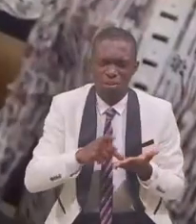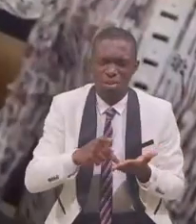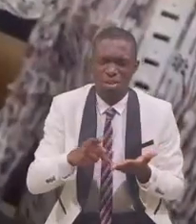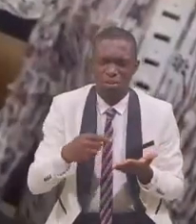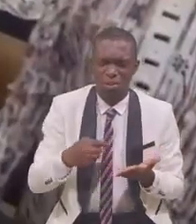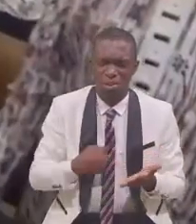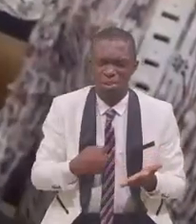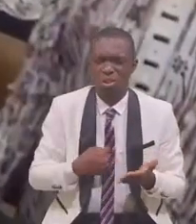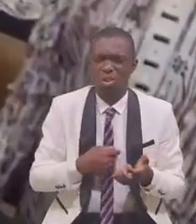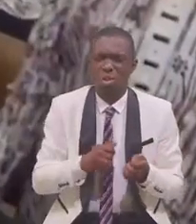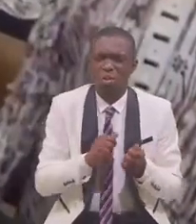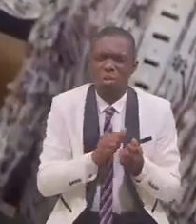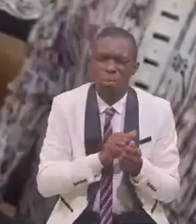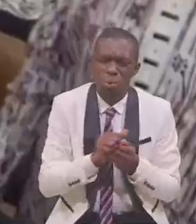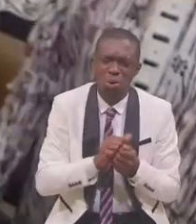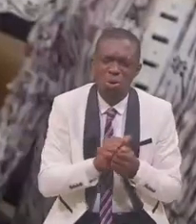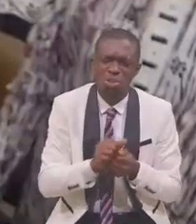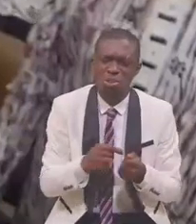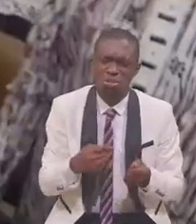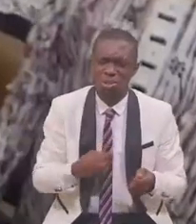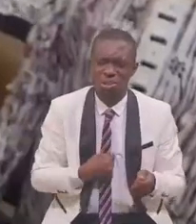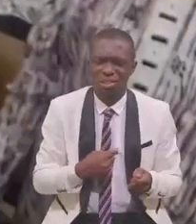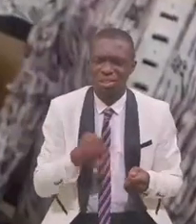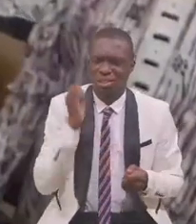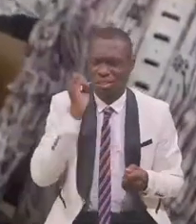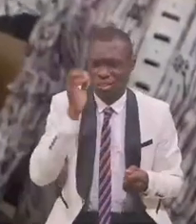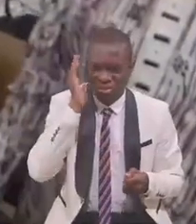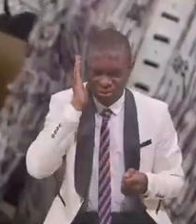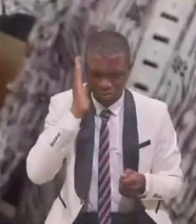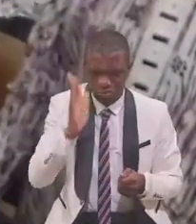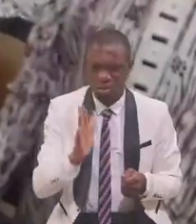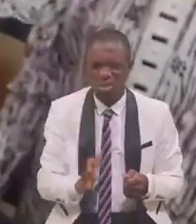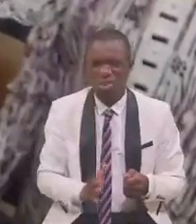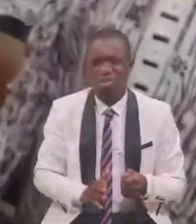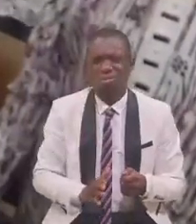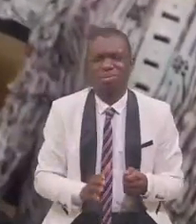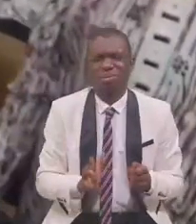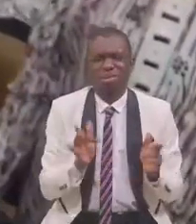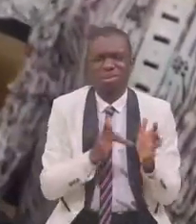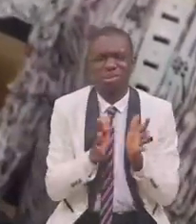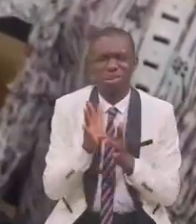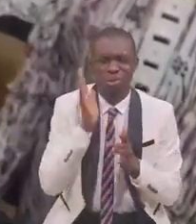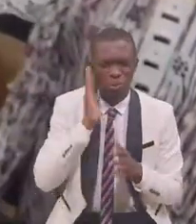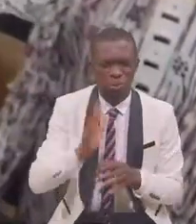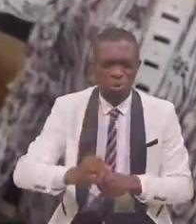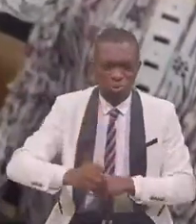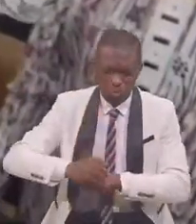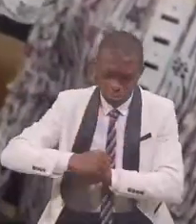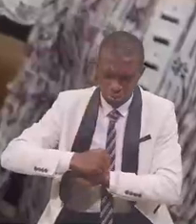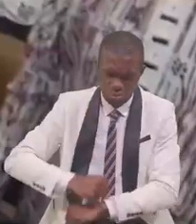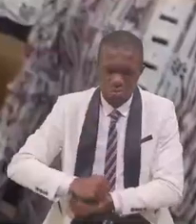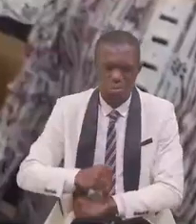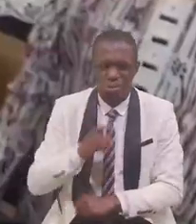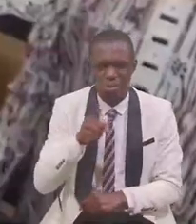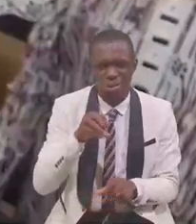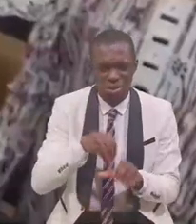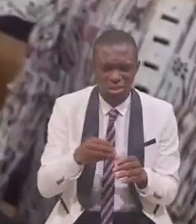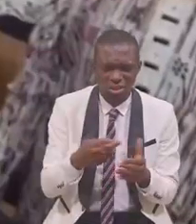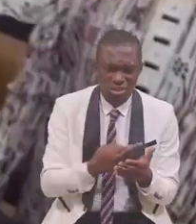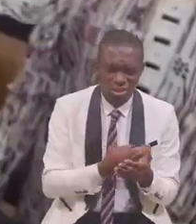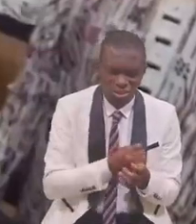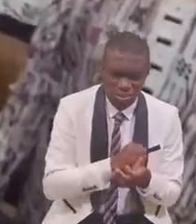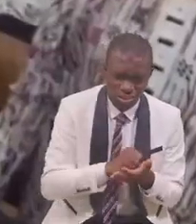Et après la sanctification, il y a la préservation dans la sanctification qui vous préserve,